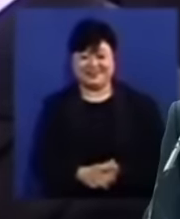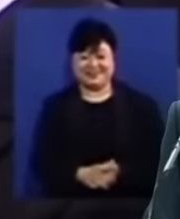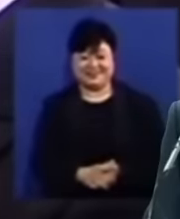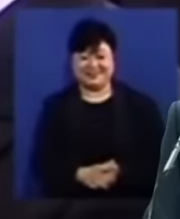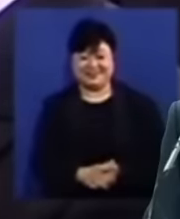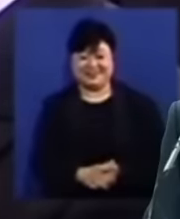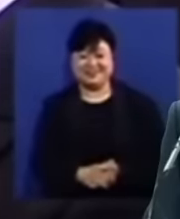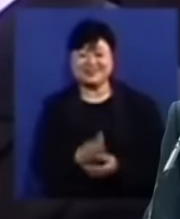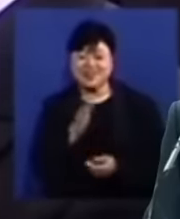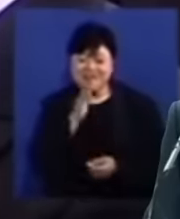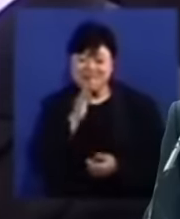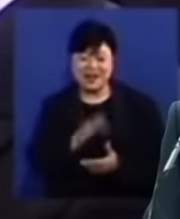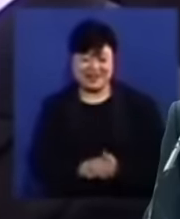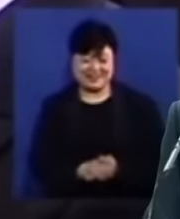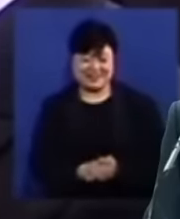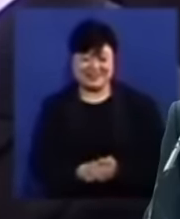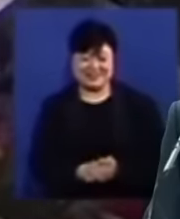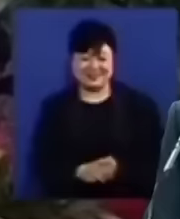여하간